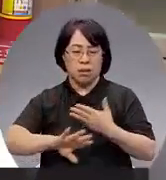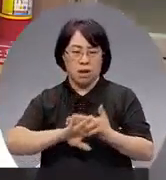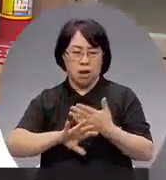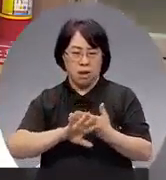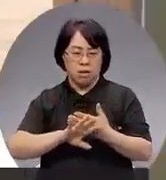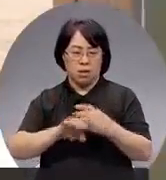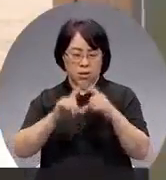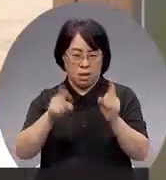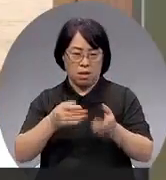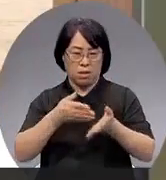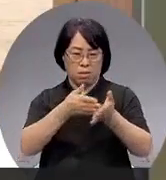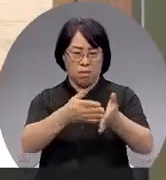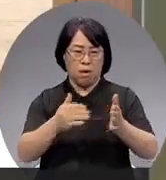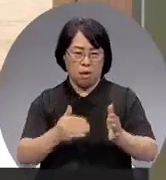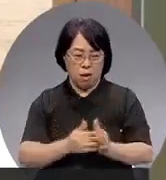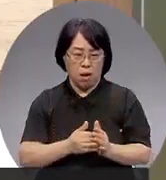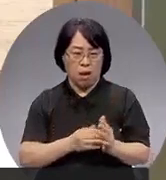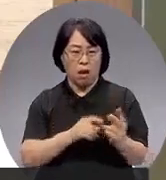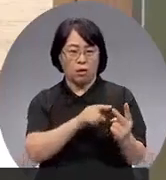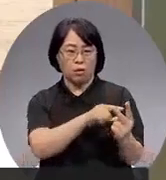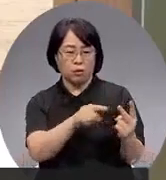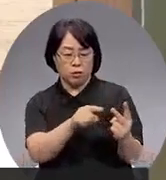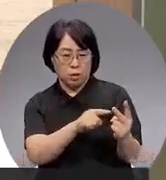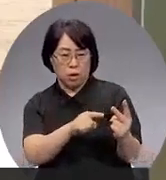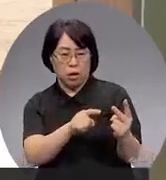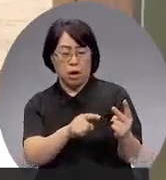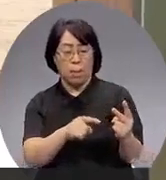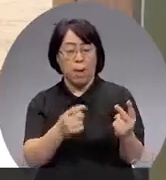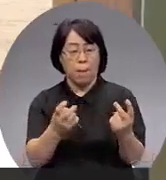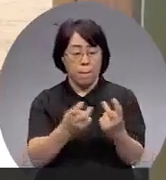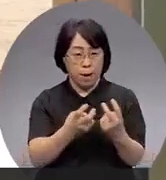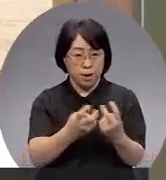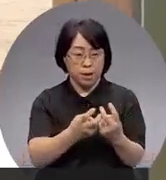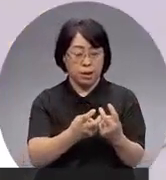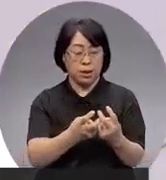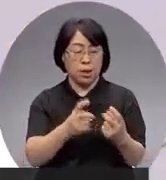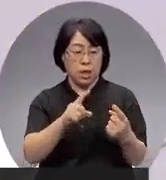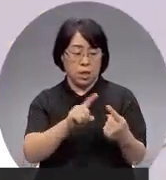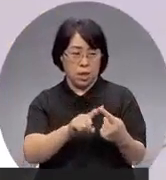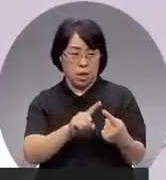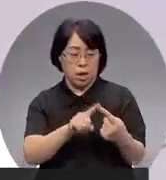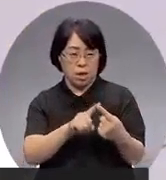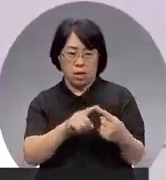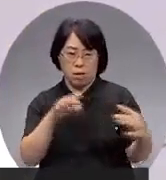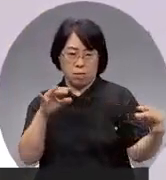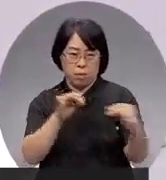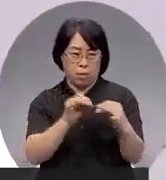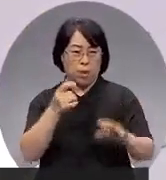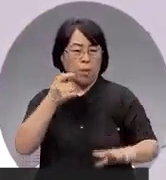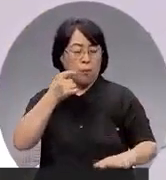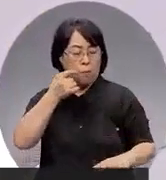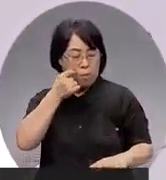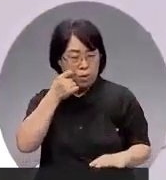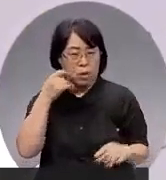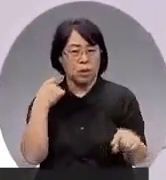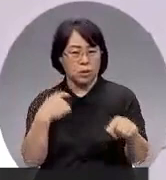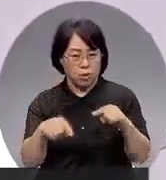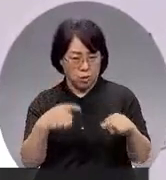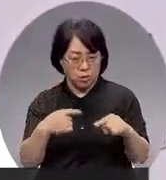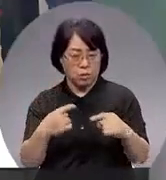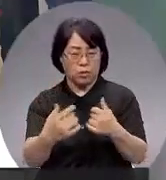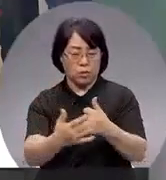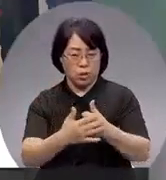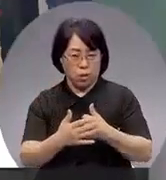내놨습니다. 상대 후보들이 제안한 여론조사 방식의 단일화에는 동의할 수 없다며 정책 선호도 여론조사와